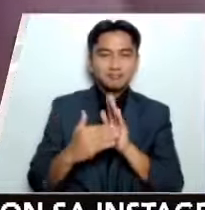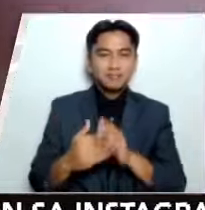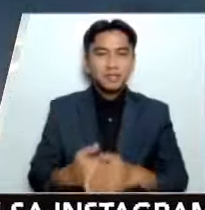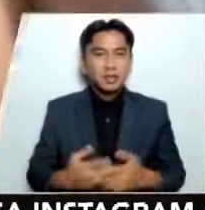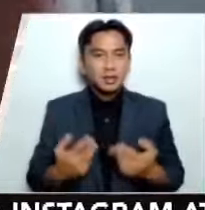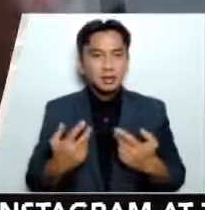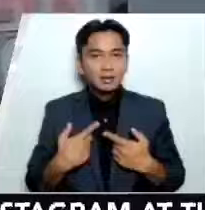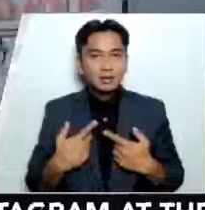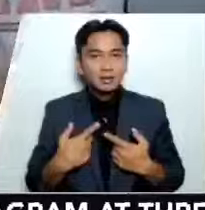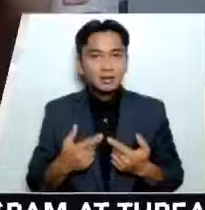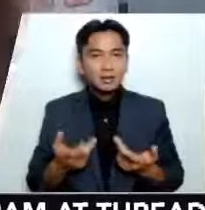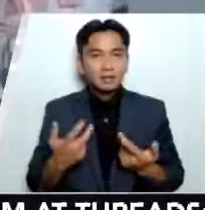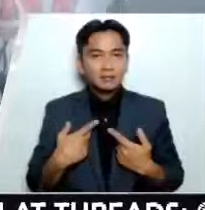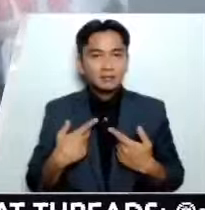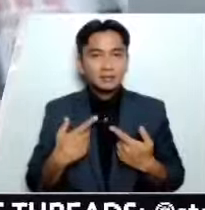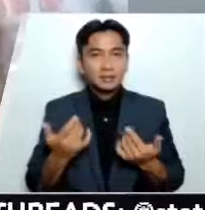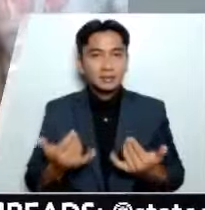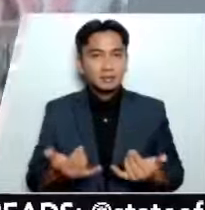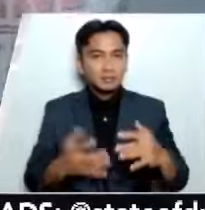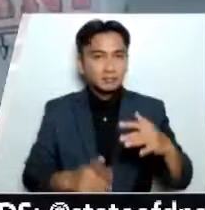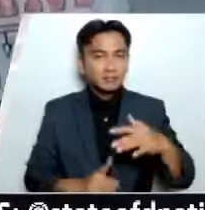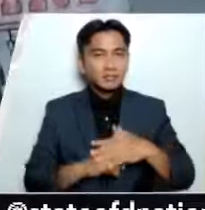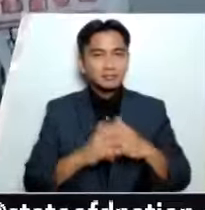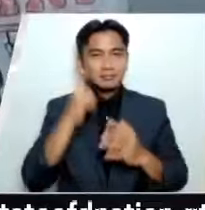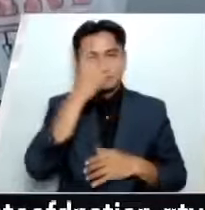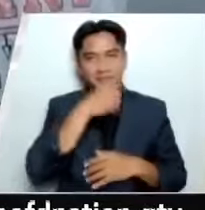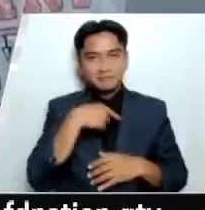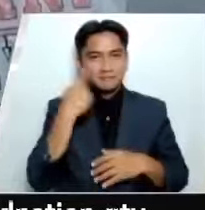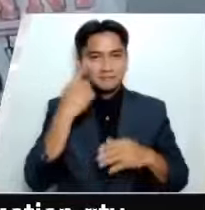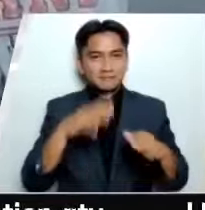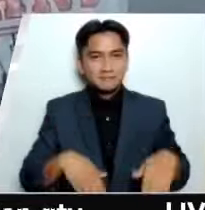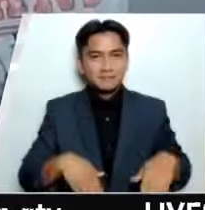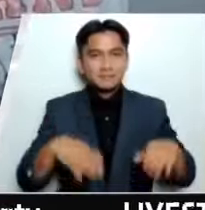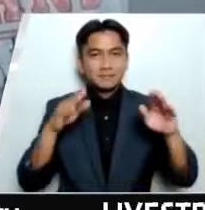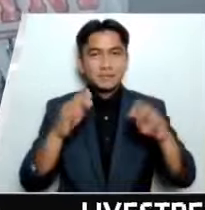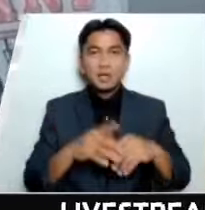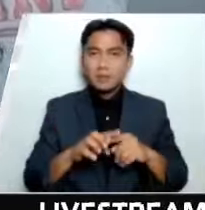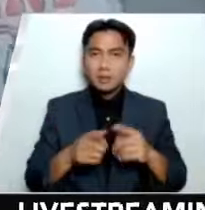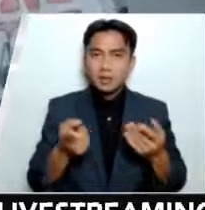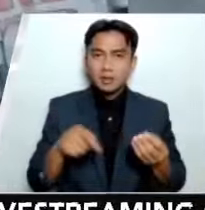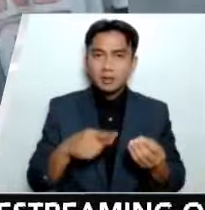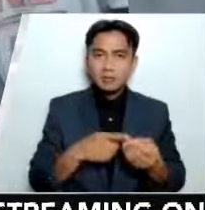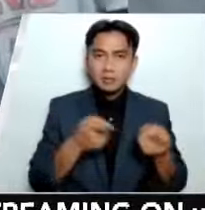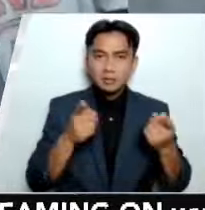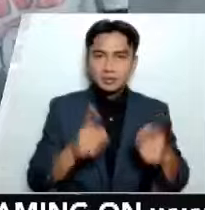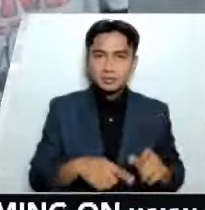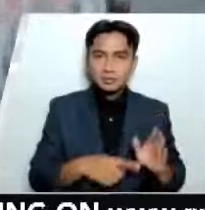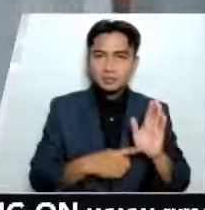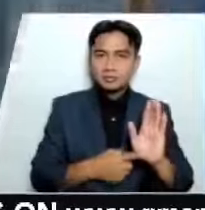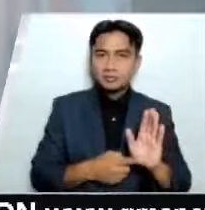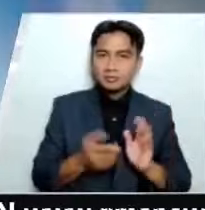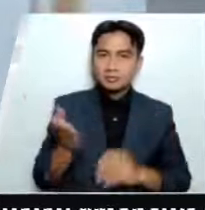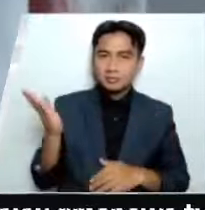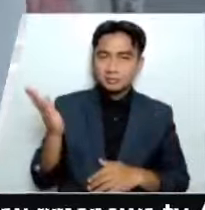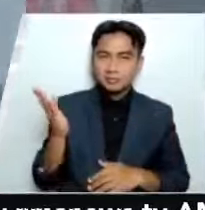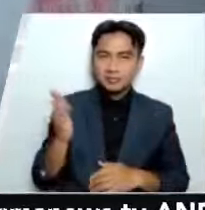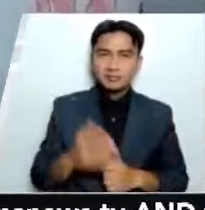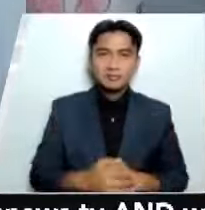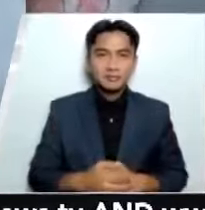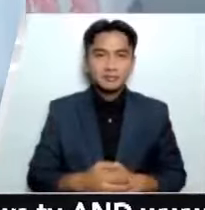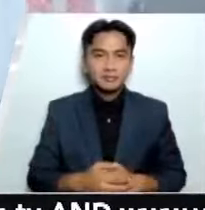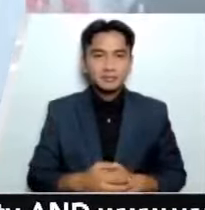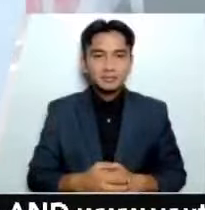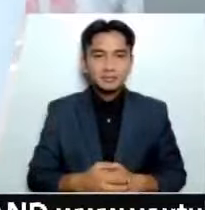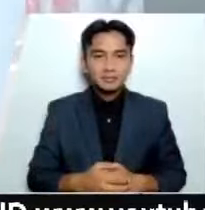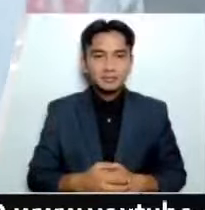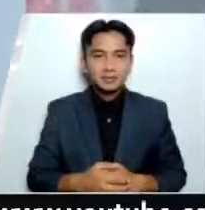glow up. Pero sa remake na ito, mamatay mo na manta kakasalega. Ang netizens